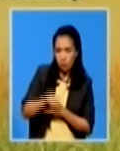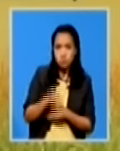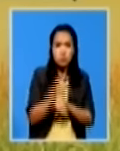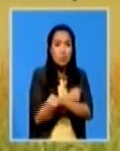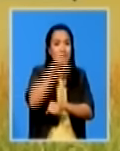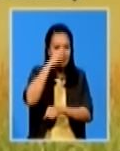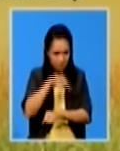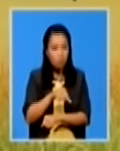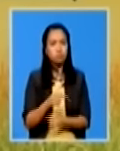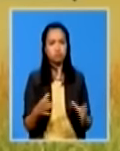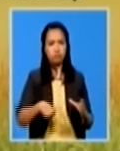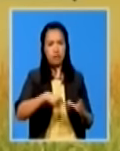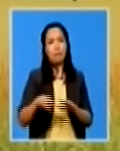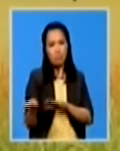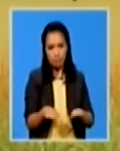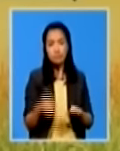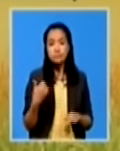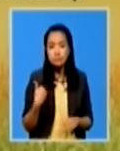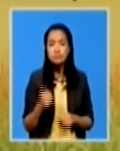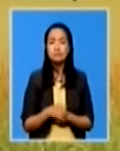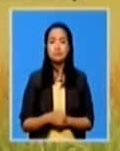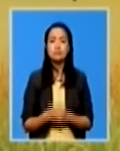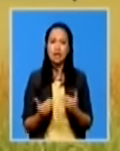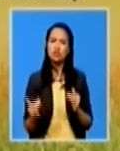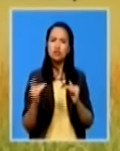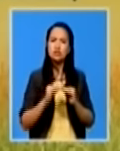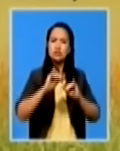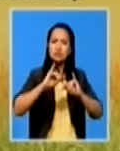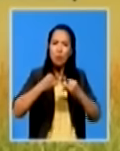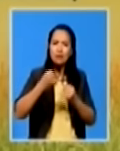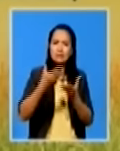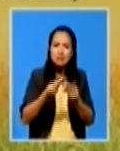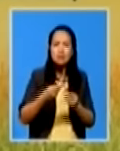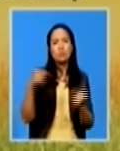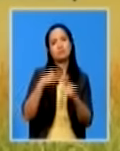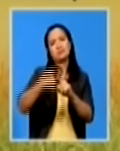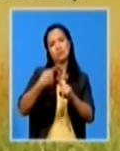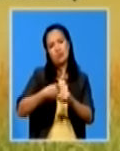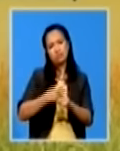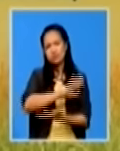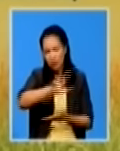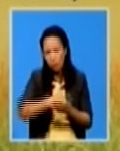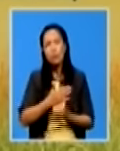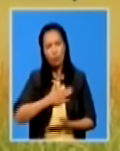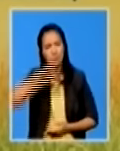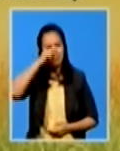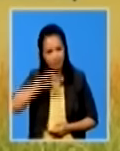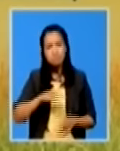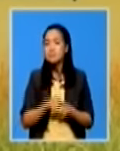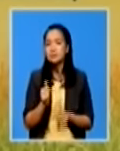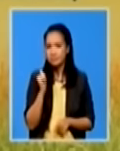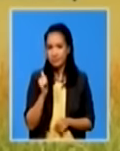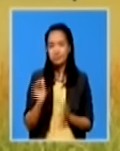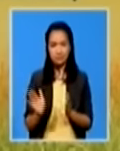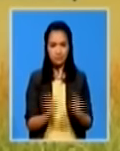ด้วยนะครับการถือกรรมสิทธิ์ที่ดินเพื่อประกอบกิจการเขาก็เป็นการเช่านะครับยังไงก็ยังเป็นของเราอยู่ทั้งหมดนะครับสองก็คือเ